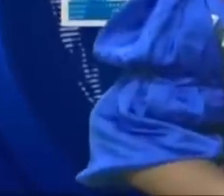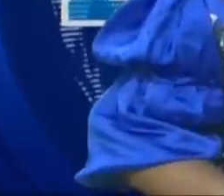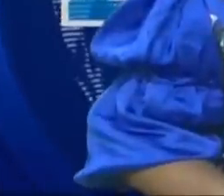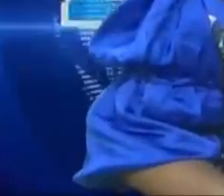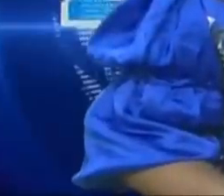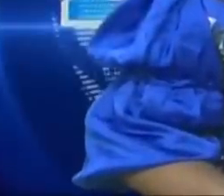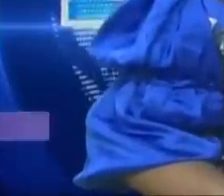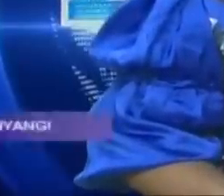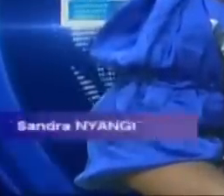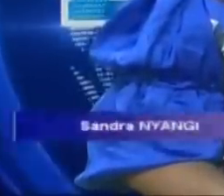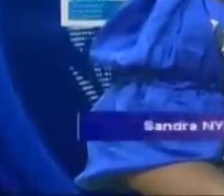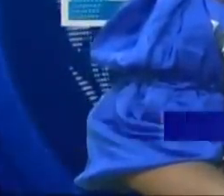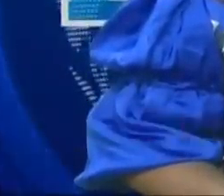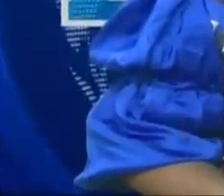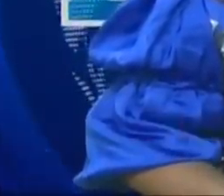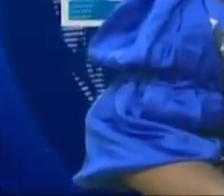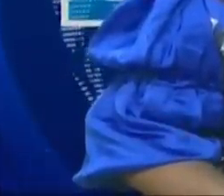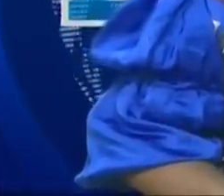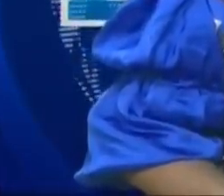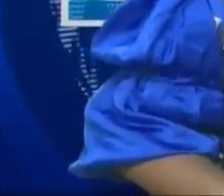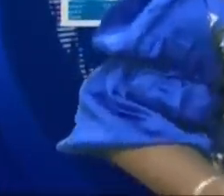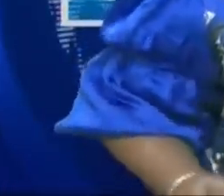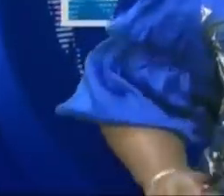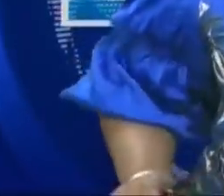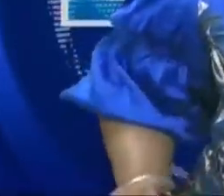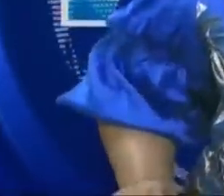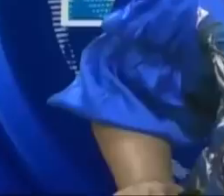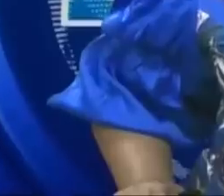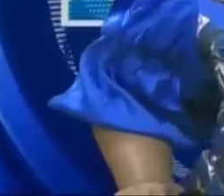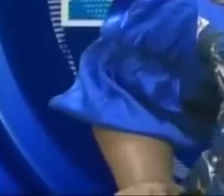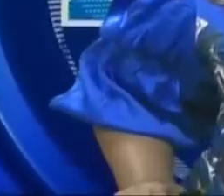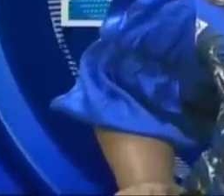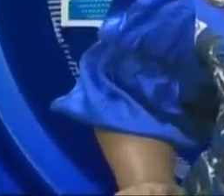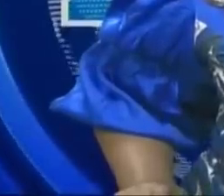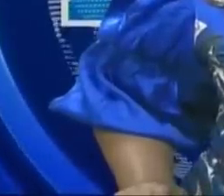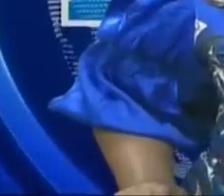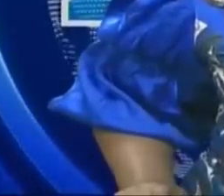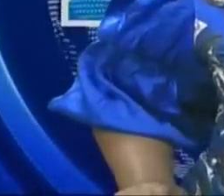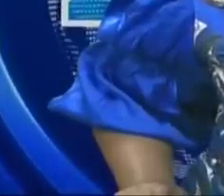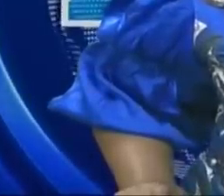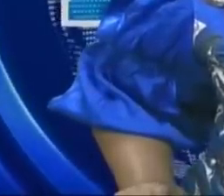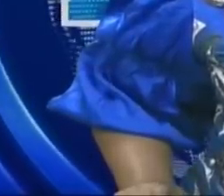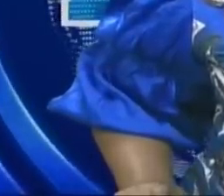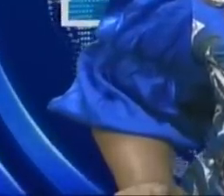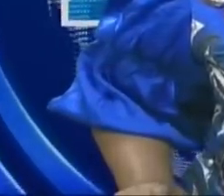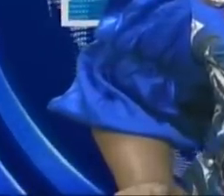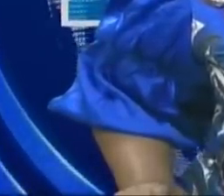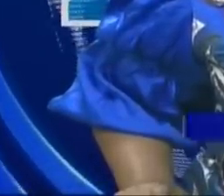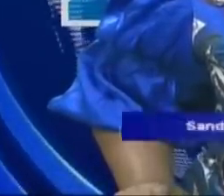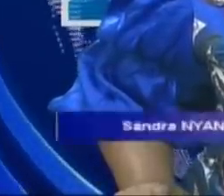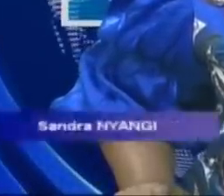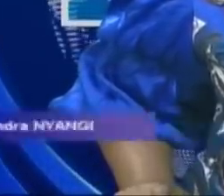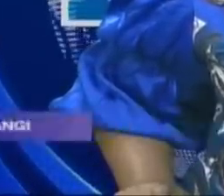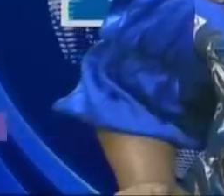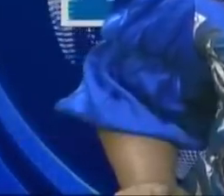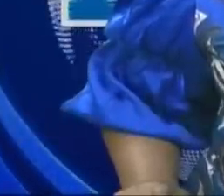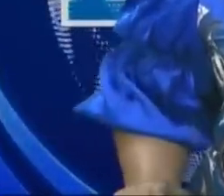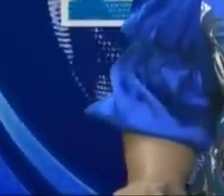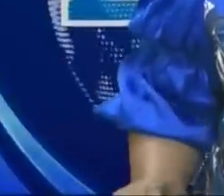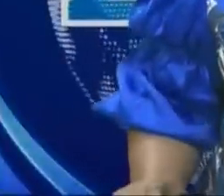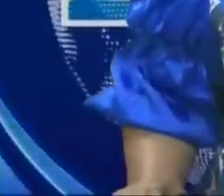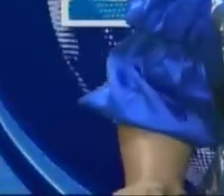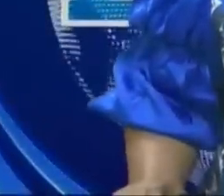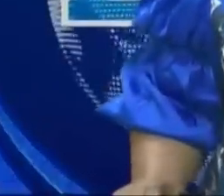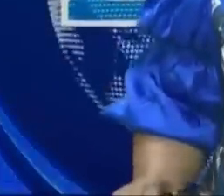journal, mesdames et messieurs, merci de l'avoir suivi. Merci à vous qui nous suivez à Kolwezi, dans la province de Lualaba et partout ailleurs sur satellite. Vous êtes sur les